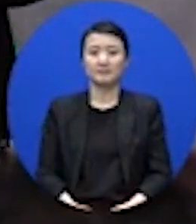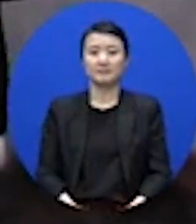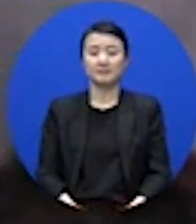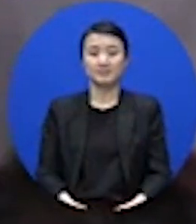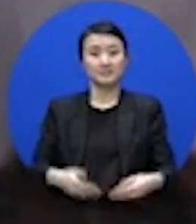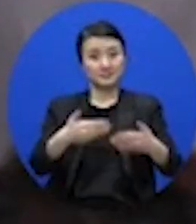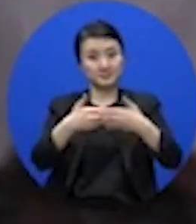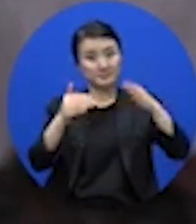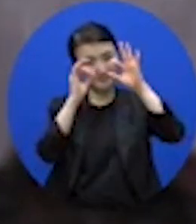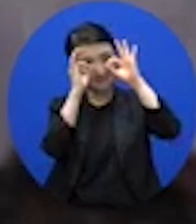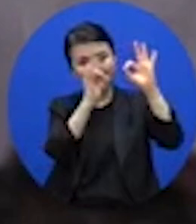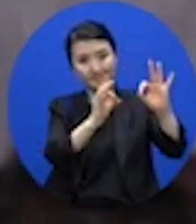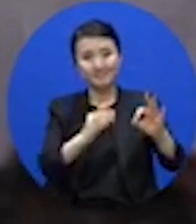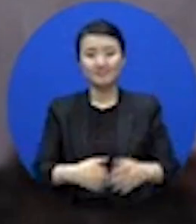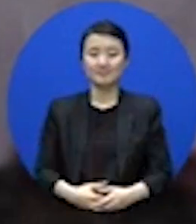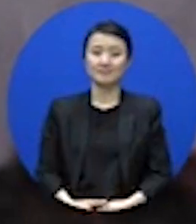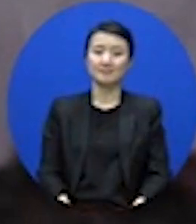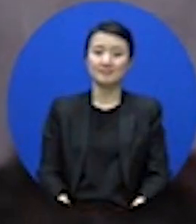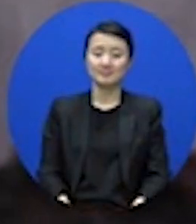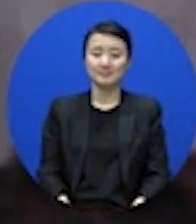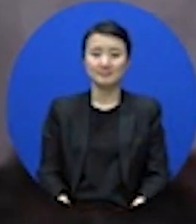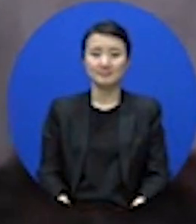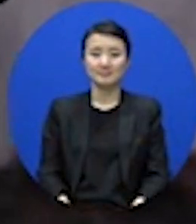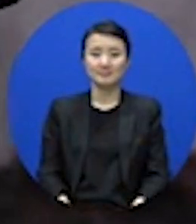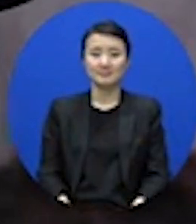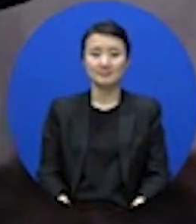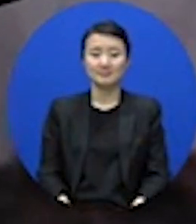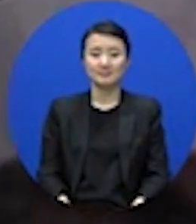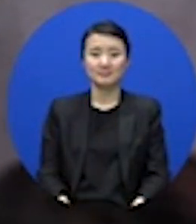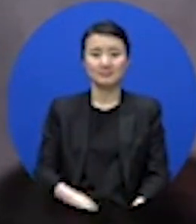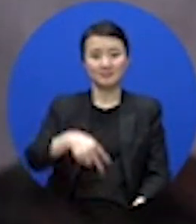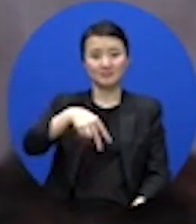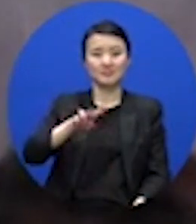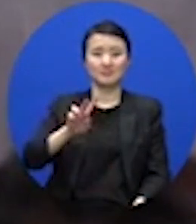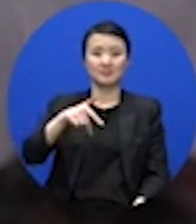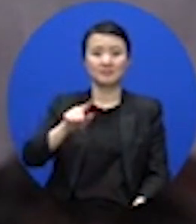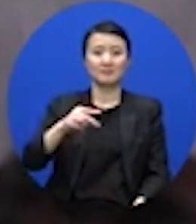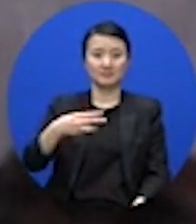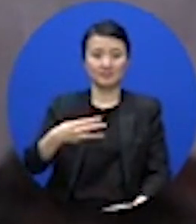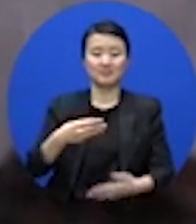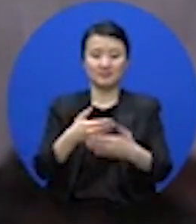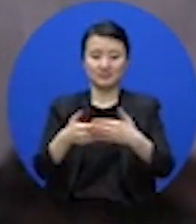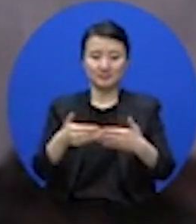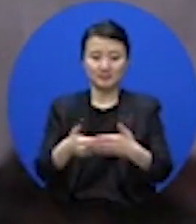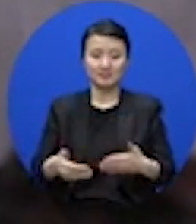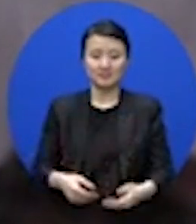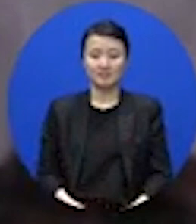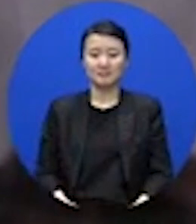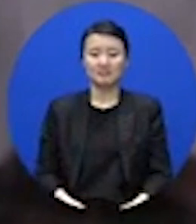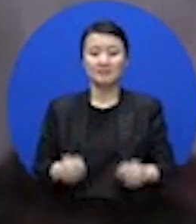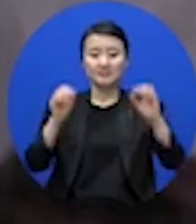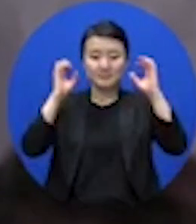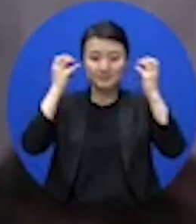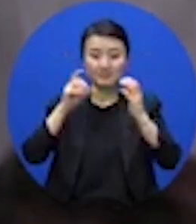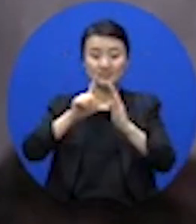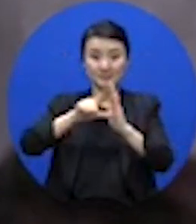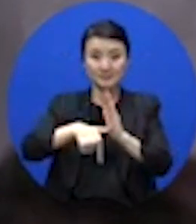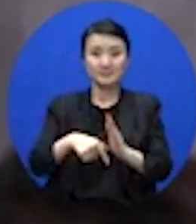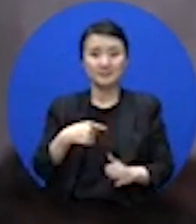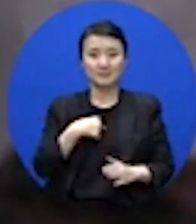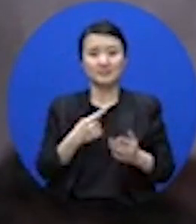그림 보시겠어요? 네, 샤갈이죠. 샤갈이 어릴 때